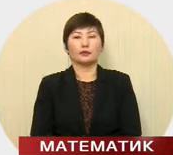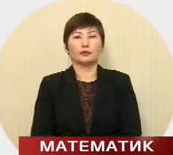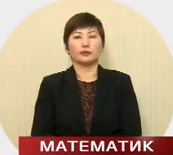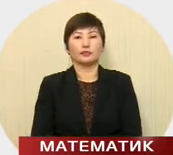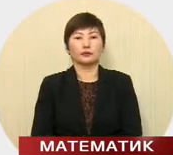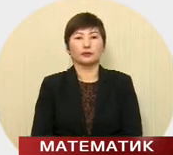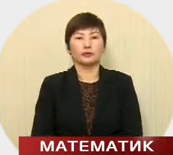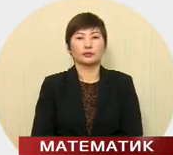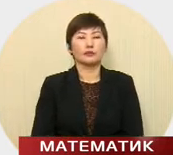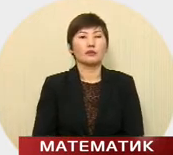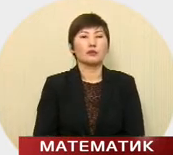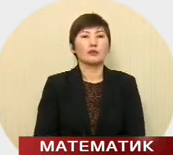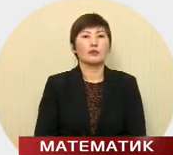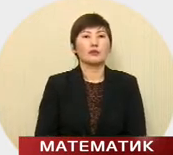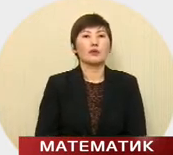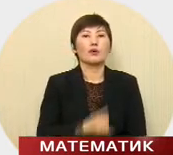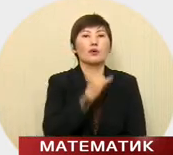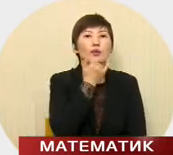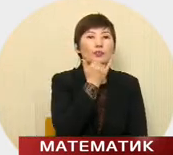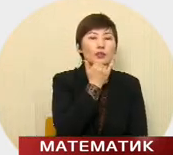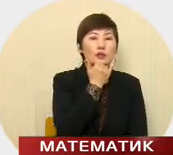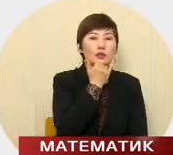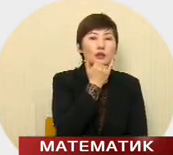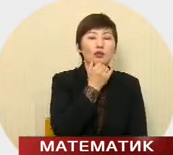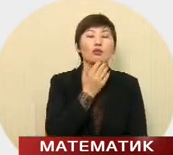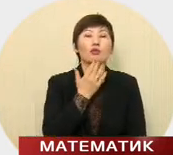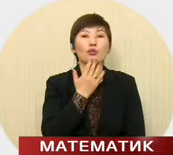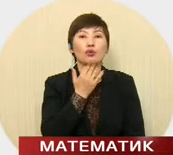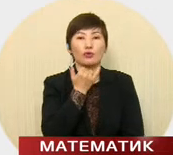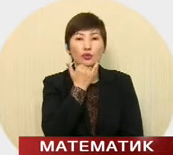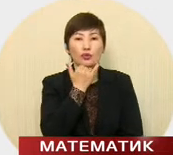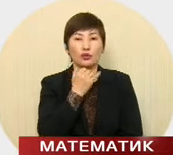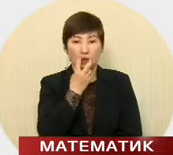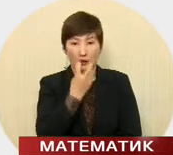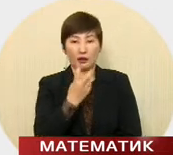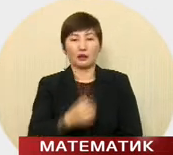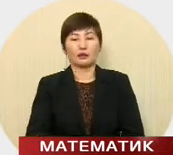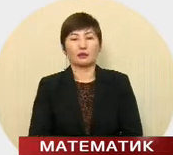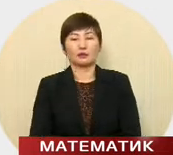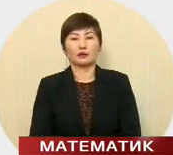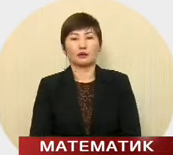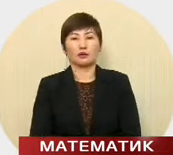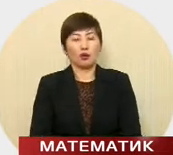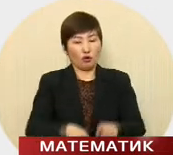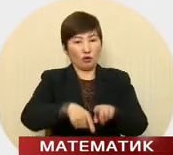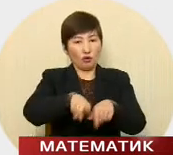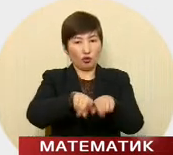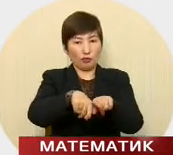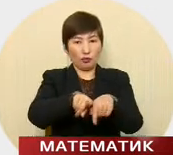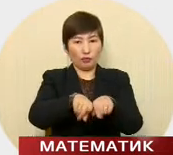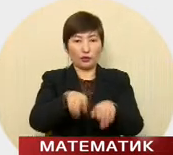бүгдээрээ энэ улбар шар өнгийн дугуйн улбар шар өнгийн хэсгийг харъя. За энэ маань хөл бөмбөгөр